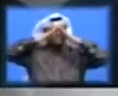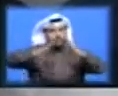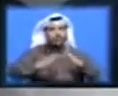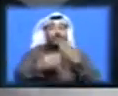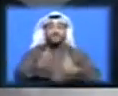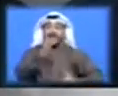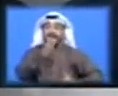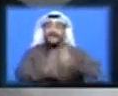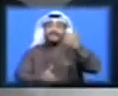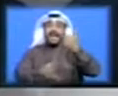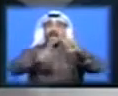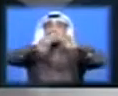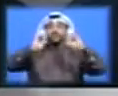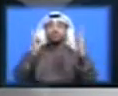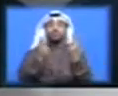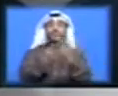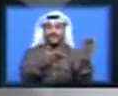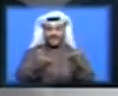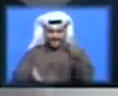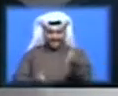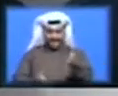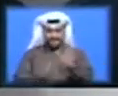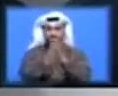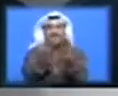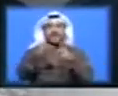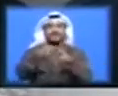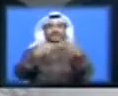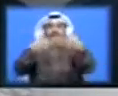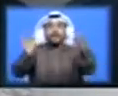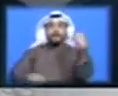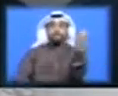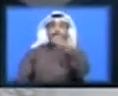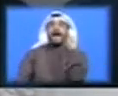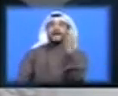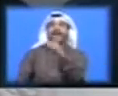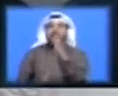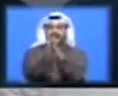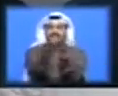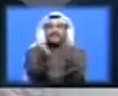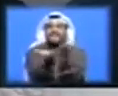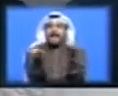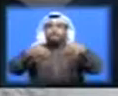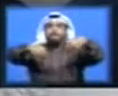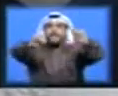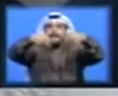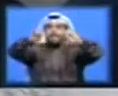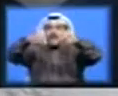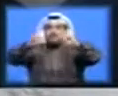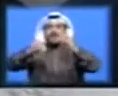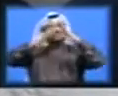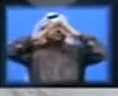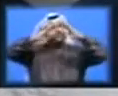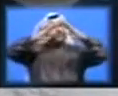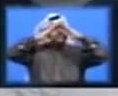في نجاح المشاركة الكويتية، كانت شيء مهم والمصريين تابعوا هذا النشاط الكويتي داخل المعرض بكل